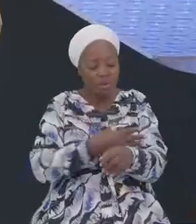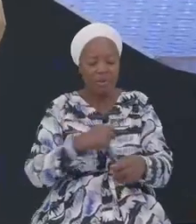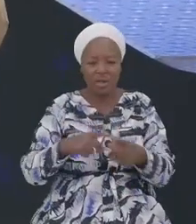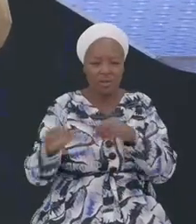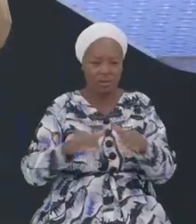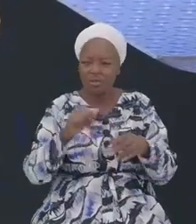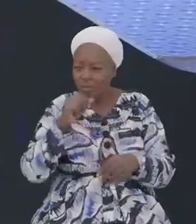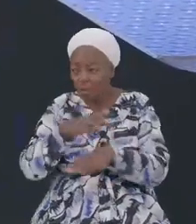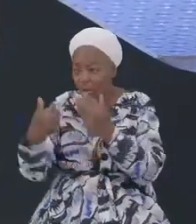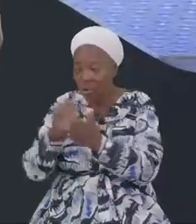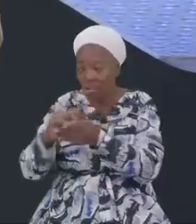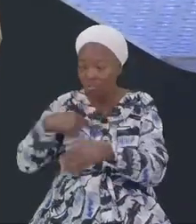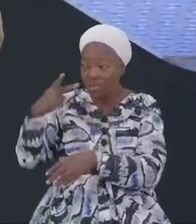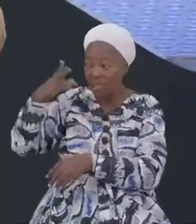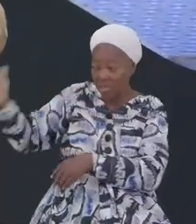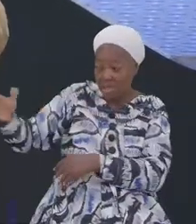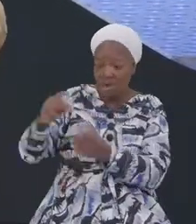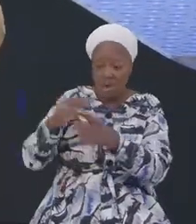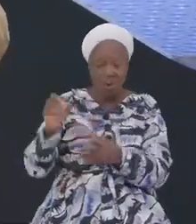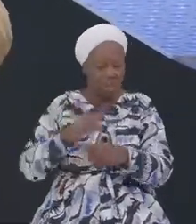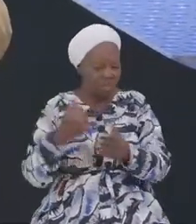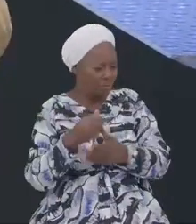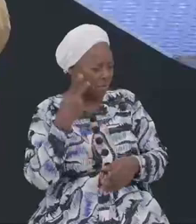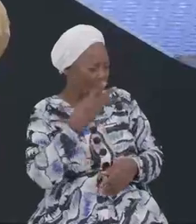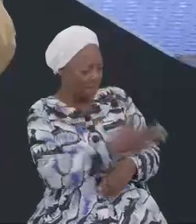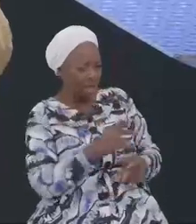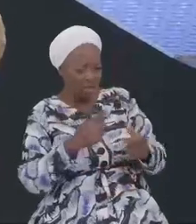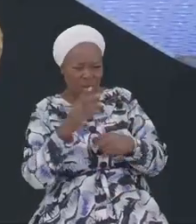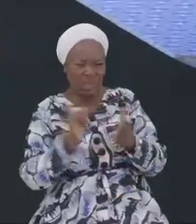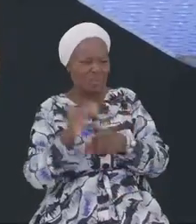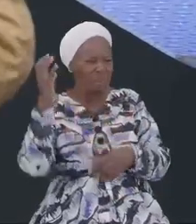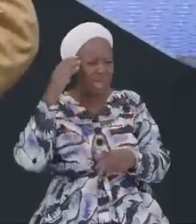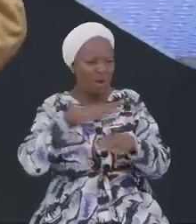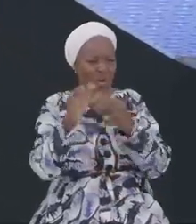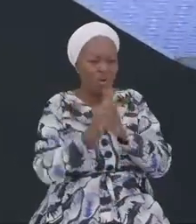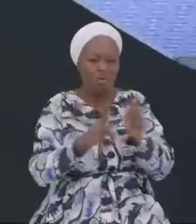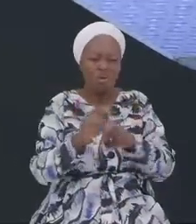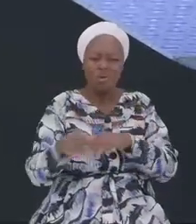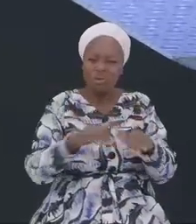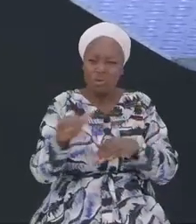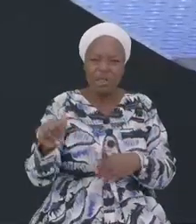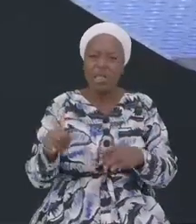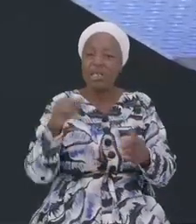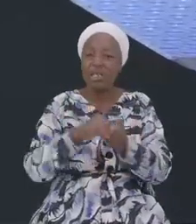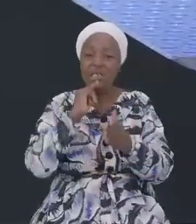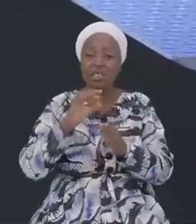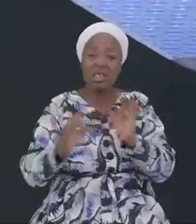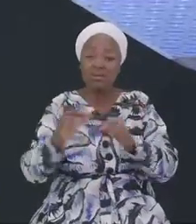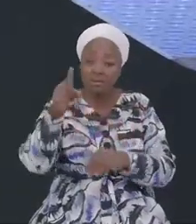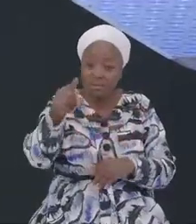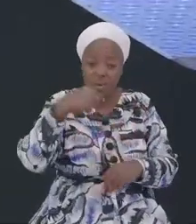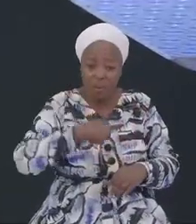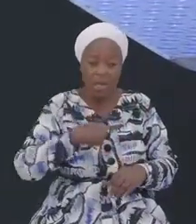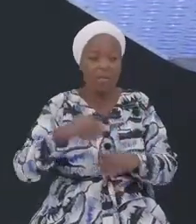là-bas. Ce n'est pas ce que nous sentons là-bas. Ce n'est pas ce que nous entendons d'autres dire là-bas. Il dit maintenant, c'est lorsque nous mettons